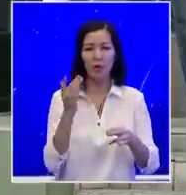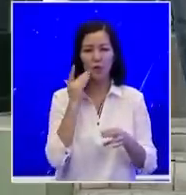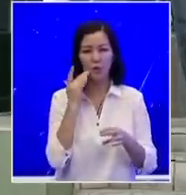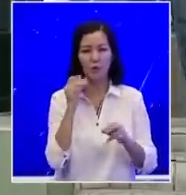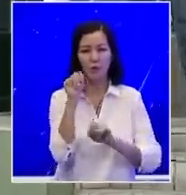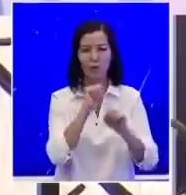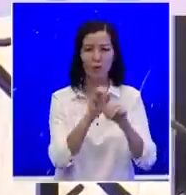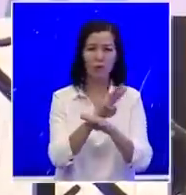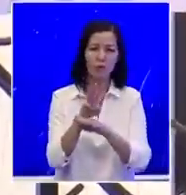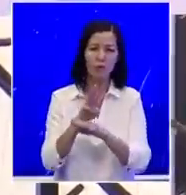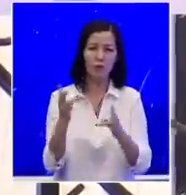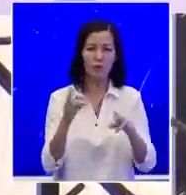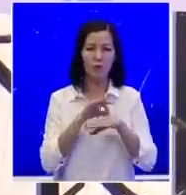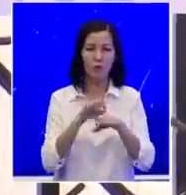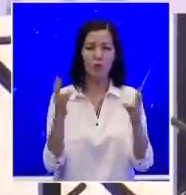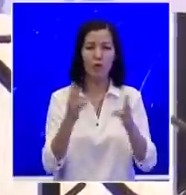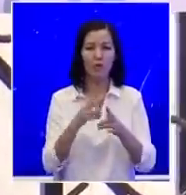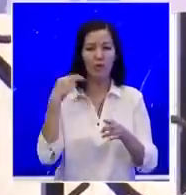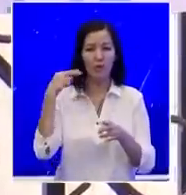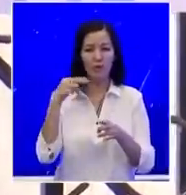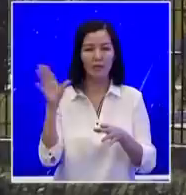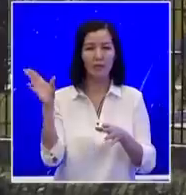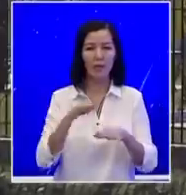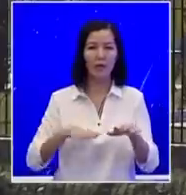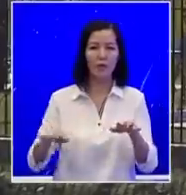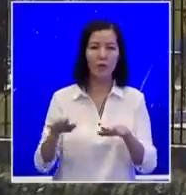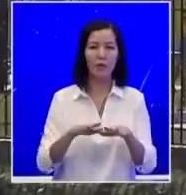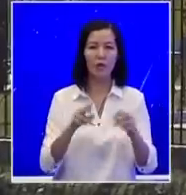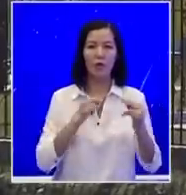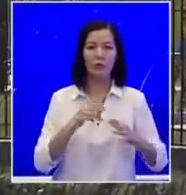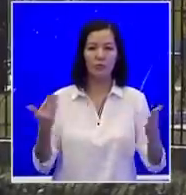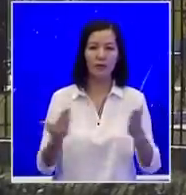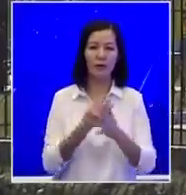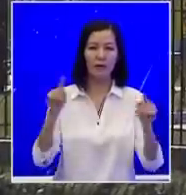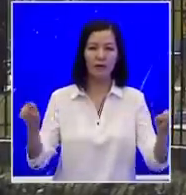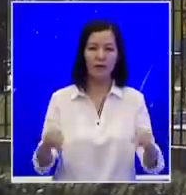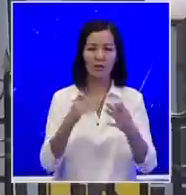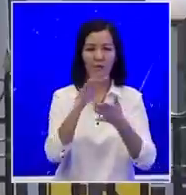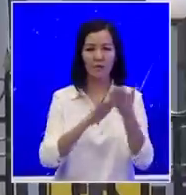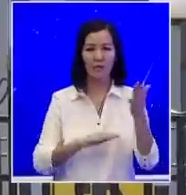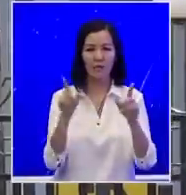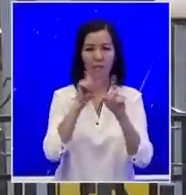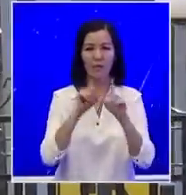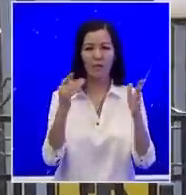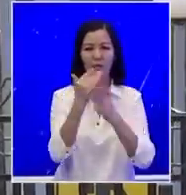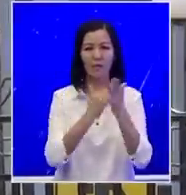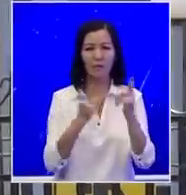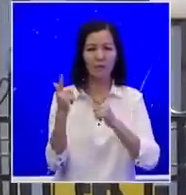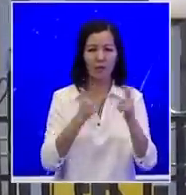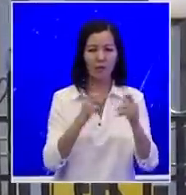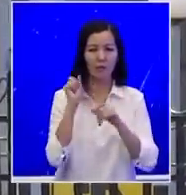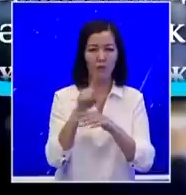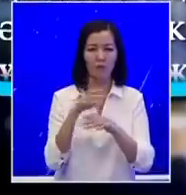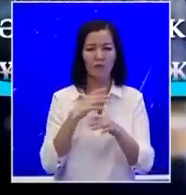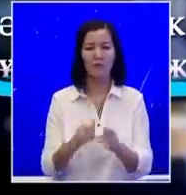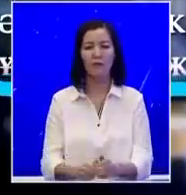дезинфекция жүргізіп тұру қажет. Осы орайда президент барлық өңірлерде жұмысын қайта жалғастыратын мекемелердің тізімін жасауды тапсырды.